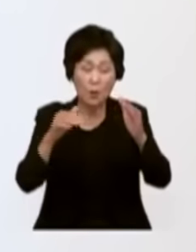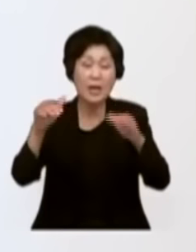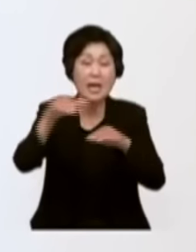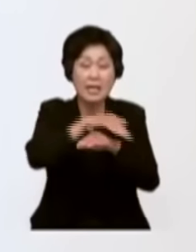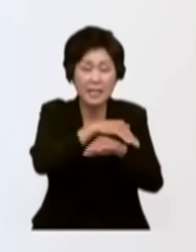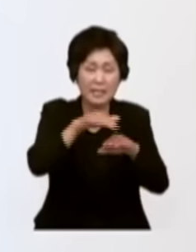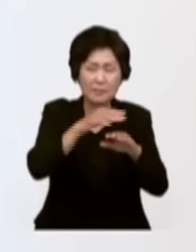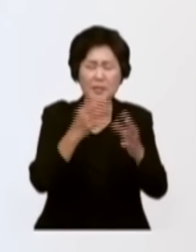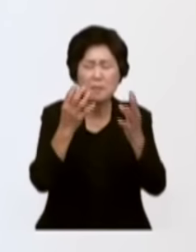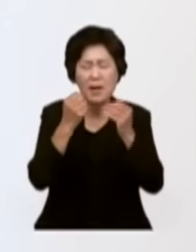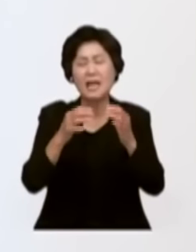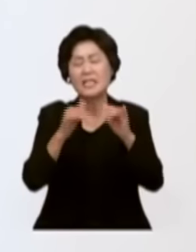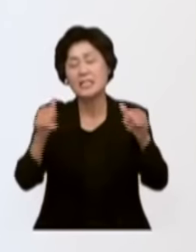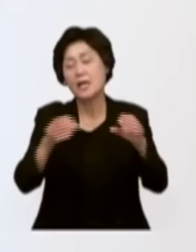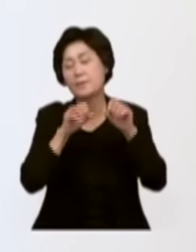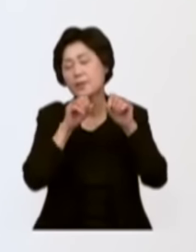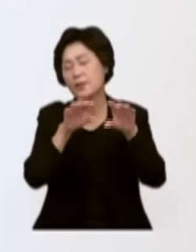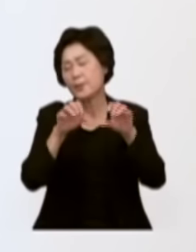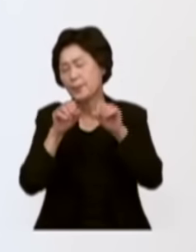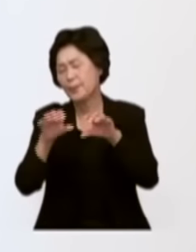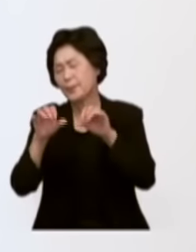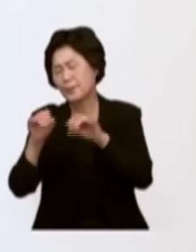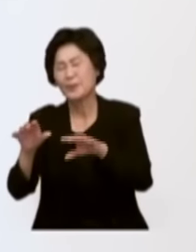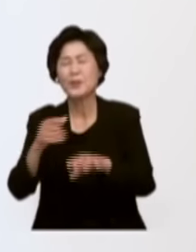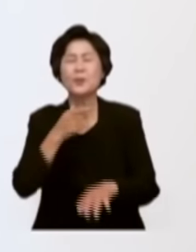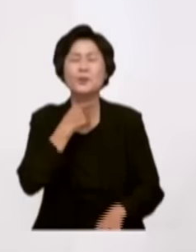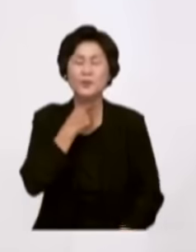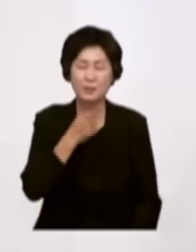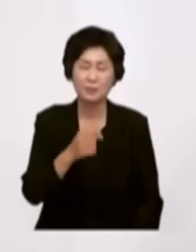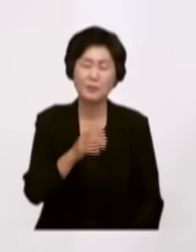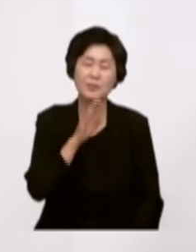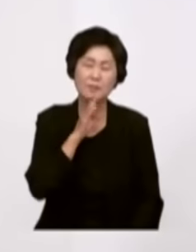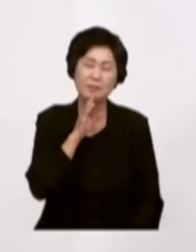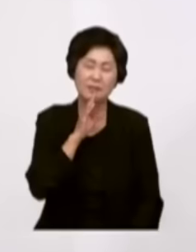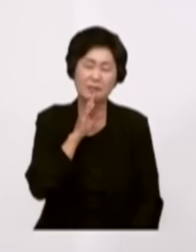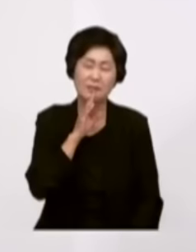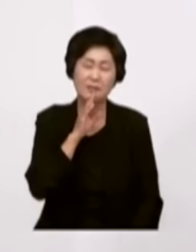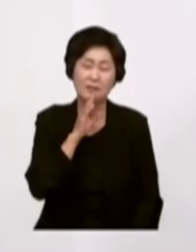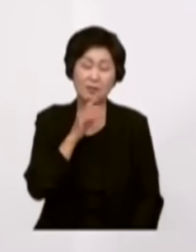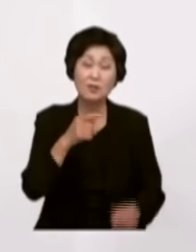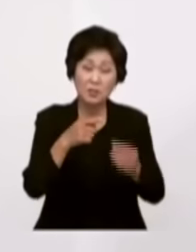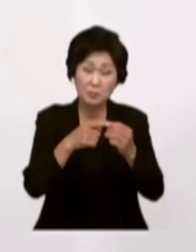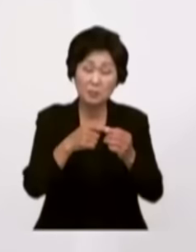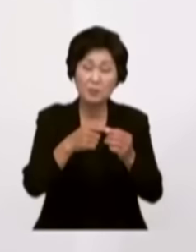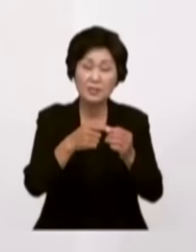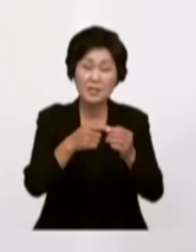부흥시키고 전도시키고 예. 싶은 게 제가 진짜 늘 기도해요. 하나님 아버지 그 첫 번째 기도